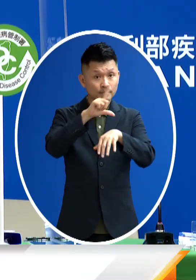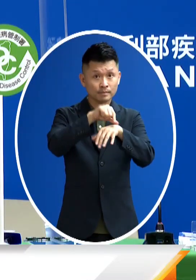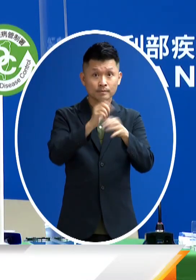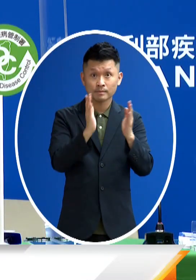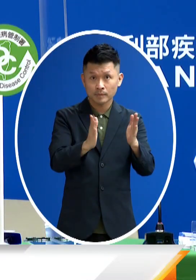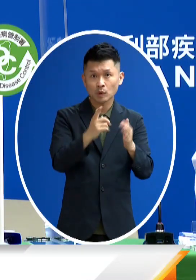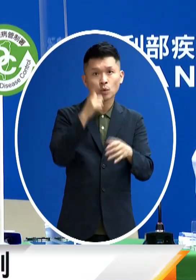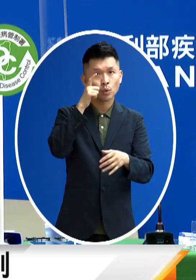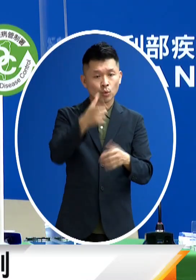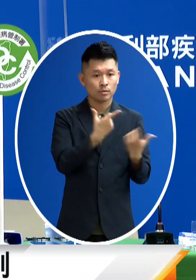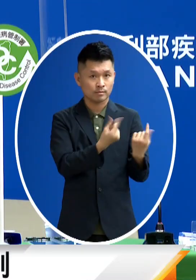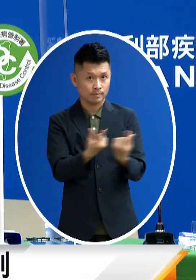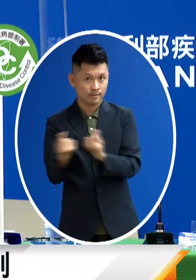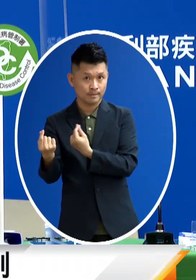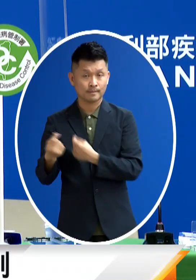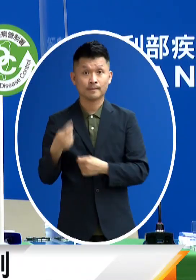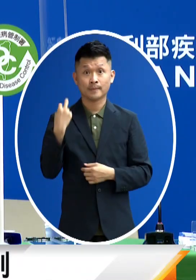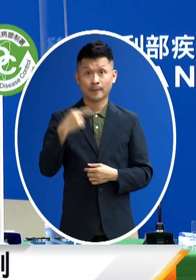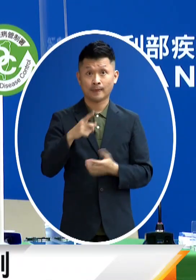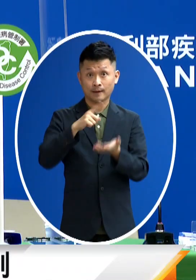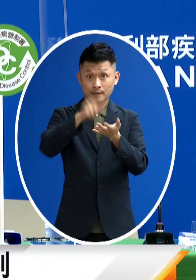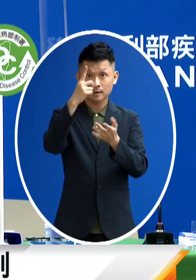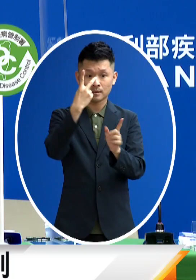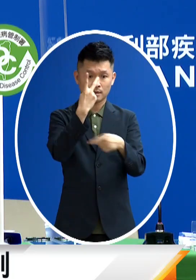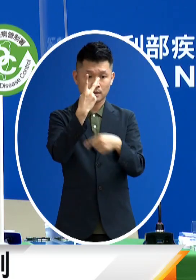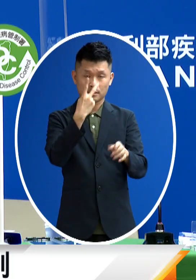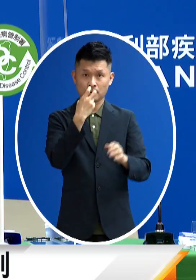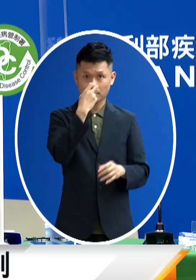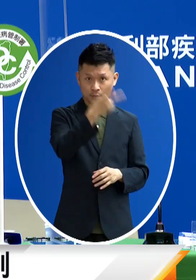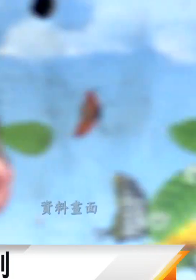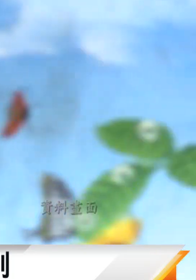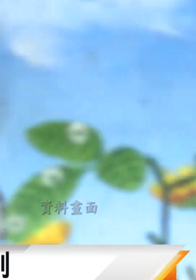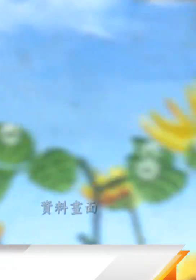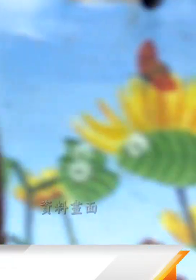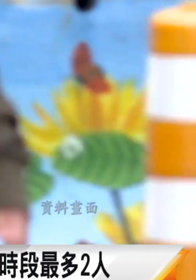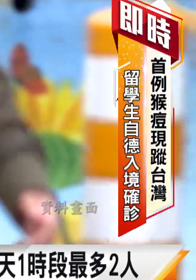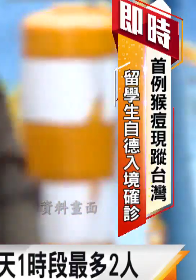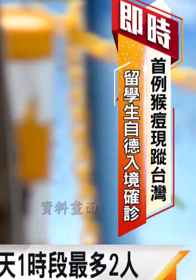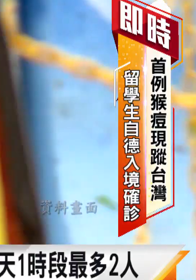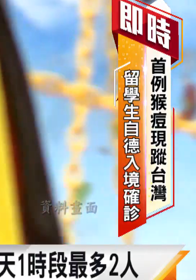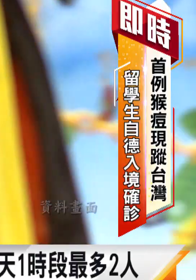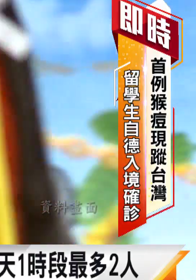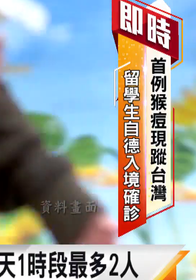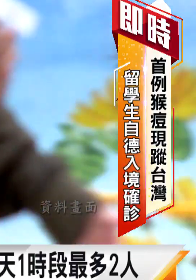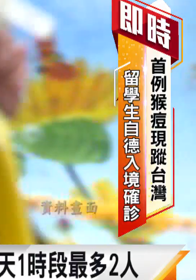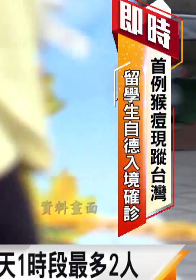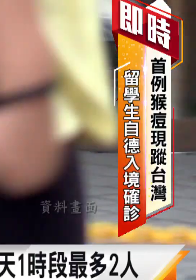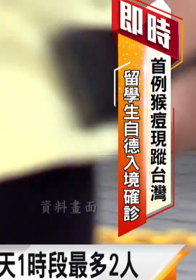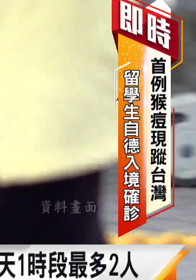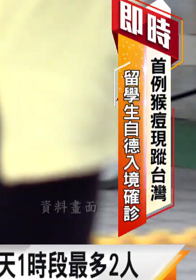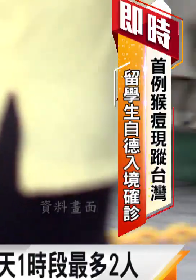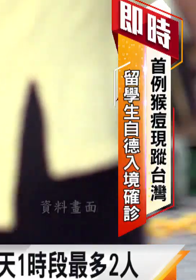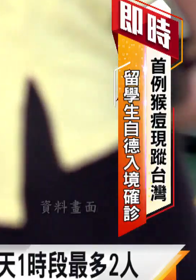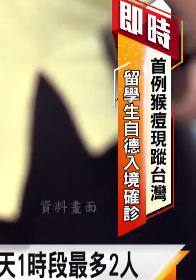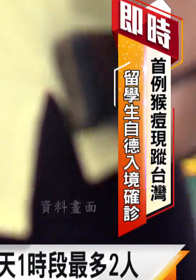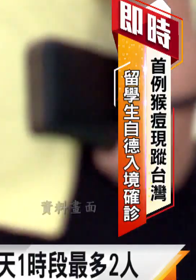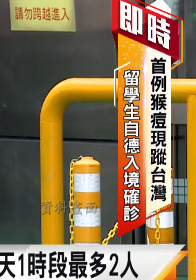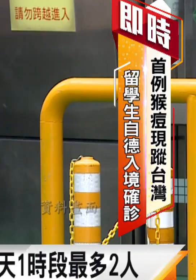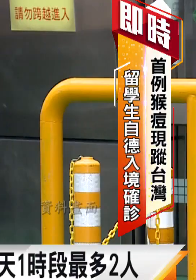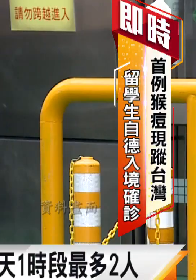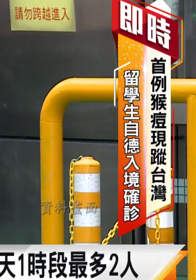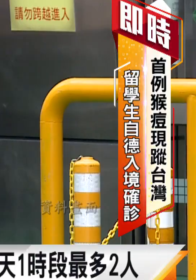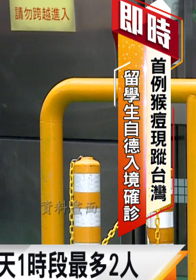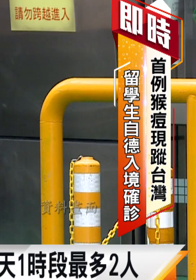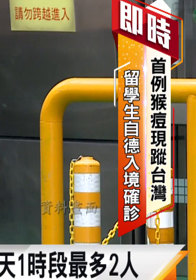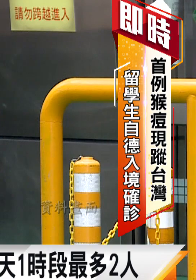院病人每次最多两名的访客为原则， 医院的住院陪病者最多以两人为限，而长照机构